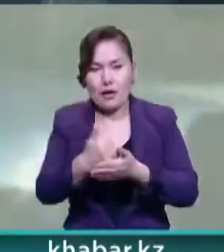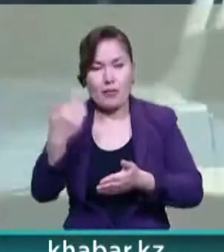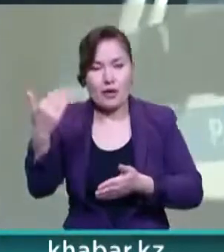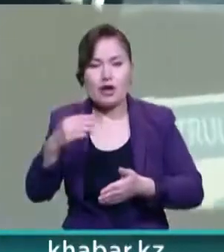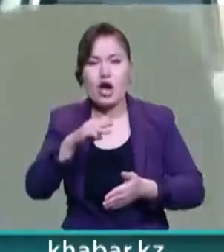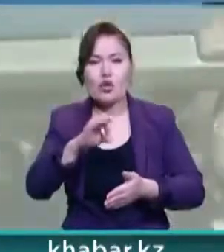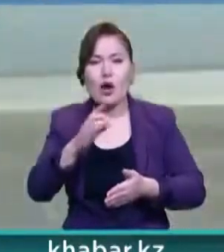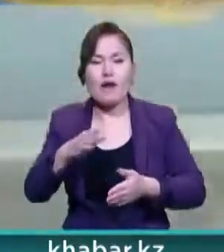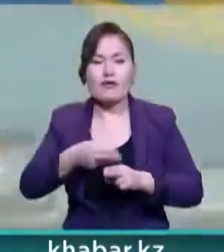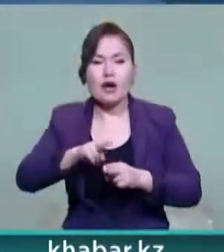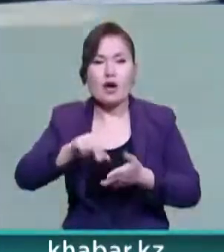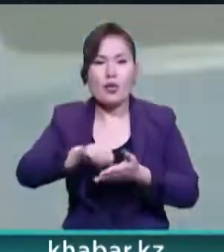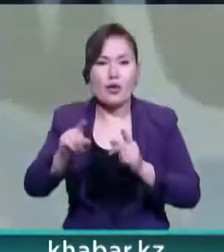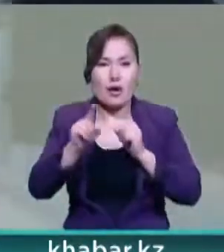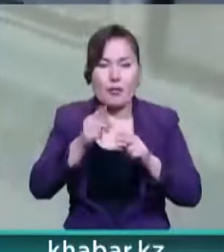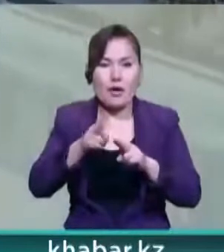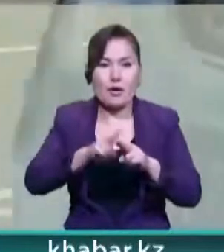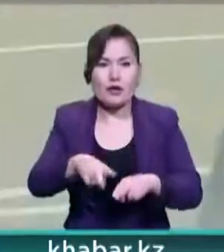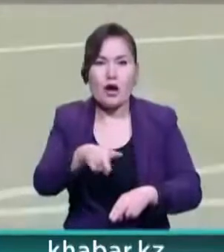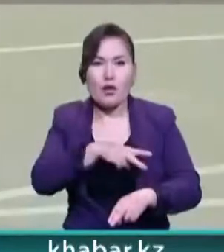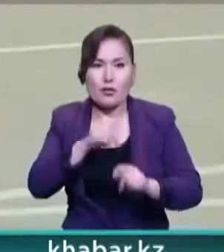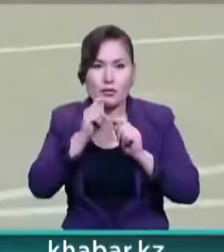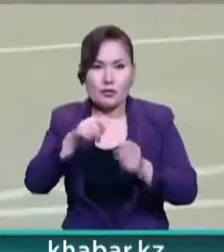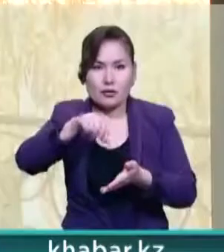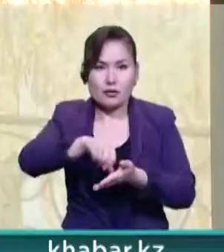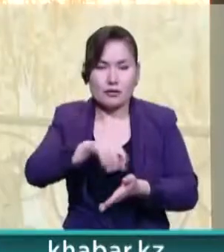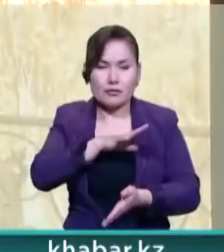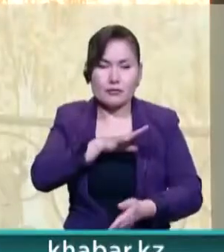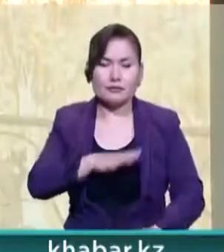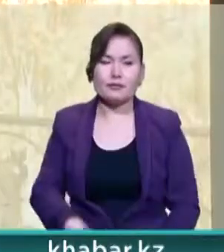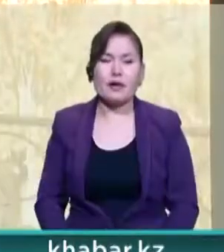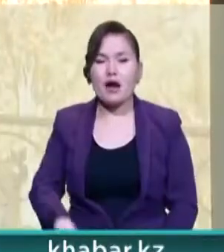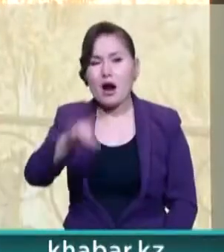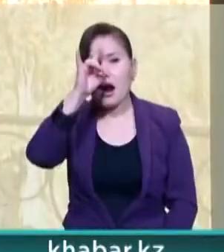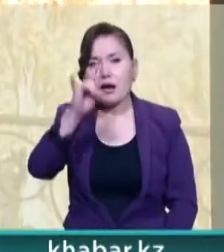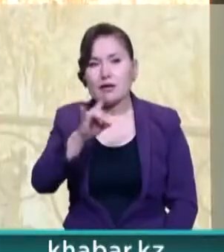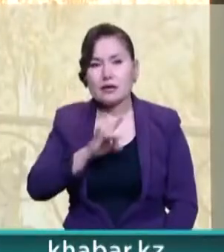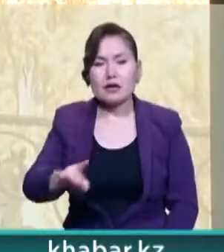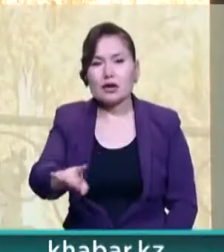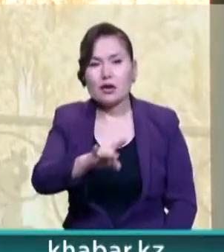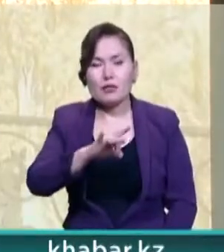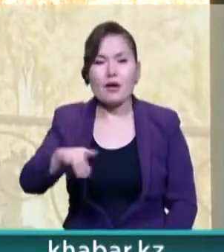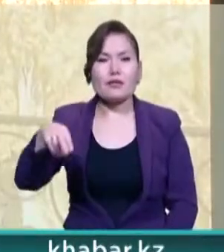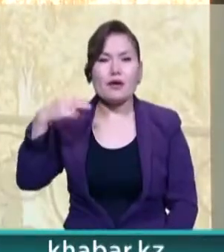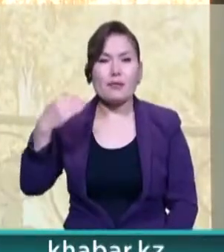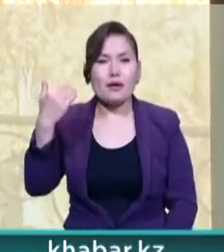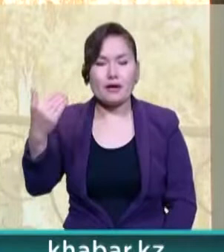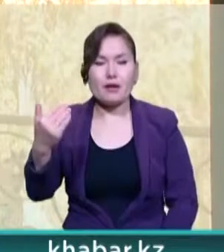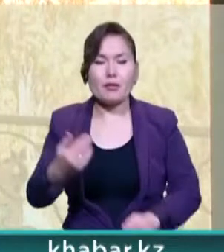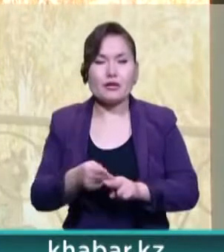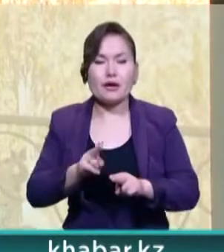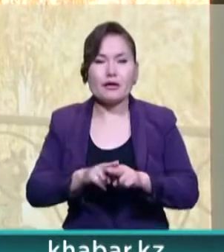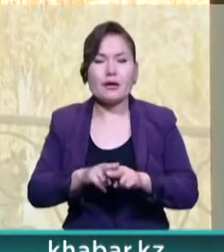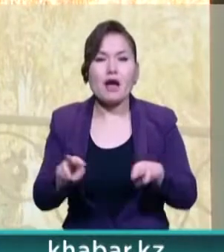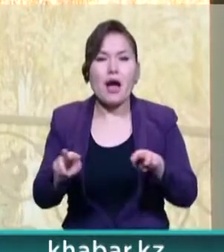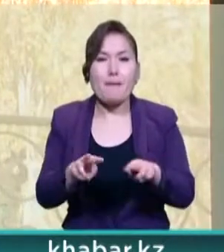өткен Ішкістер министрлігінің келелі жиынына қатысып келді. Еліміздің президенті және Ішкістер